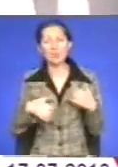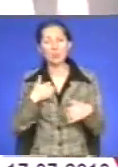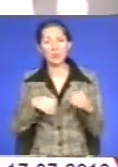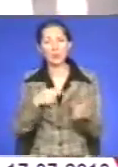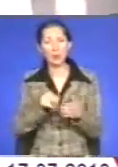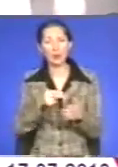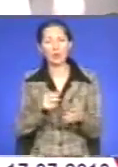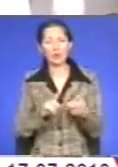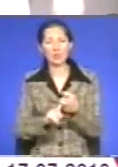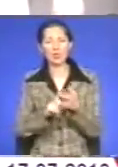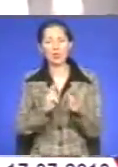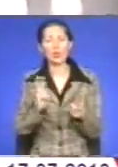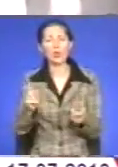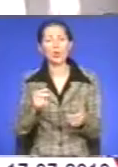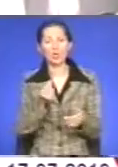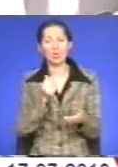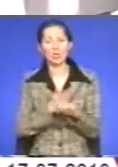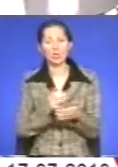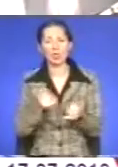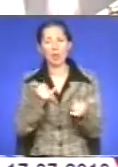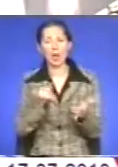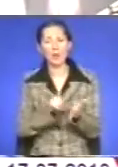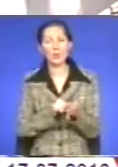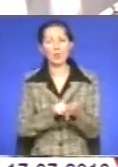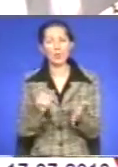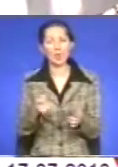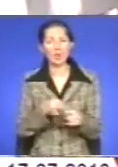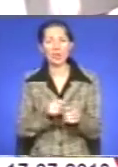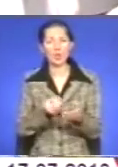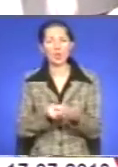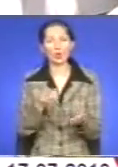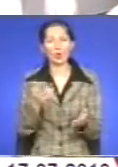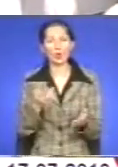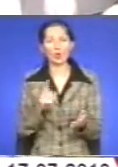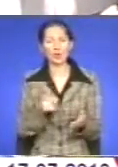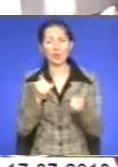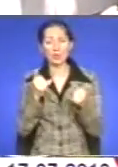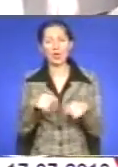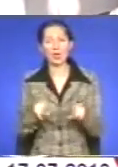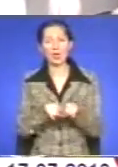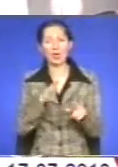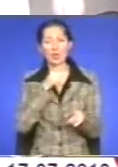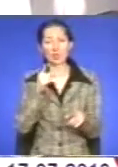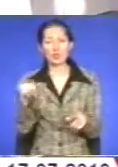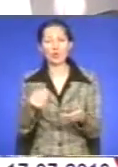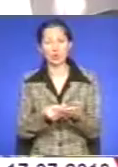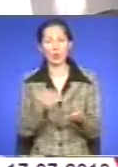гроші має. Як для пенсіонерів, то це навіть задорого. Щоб зараз такий час, то